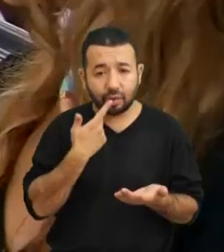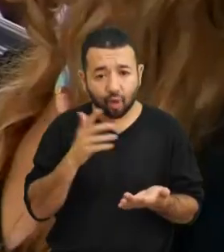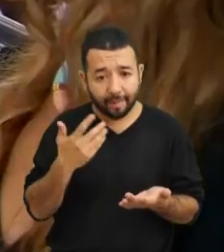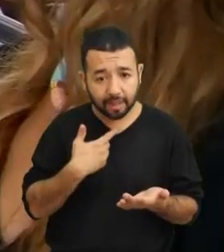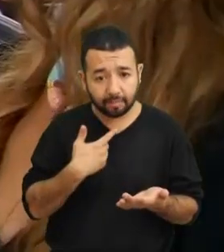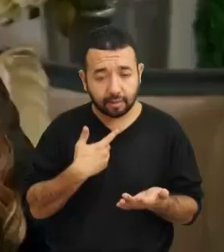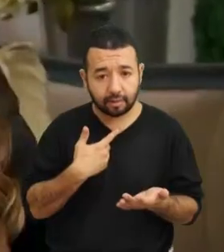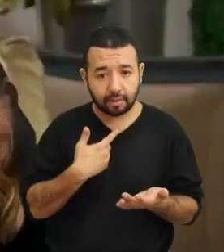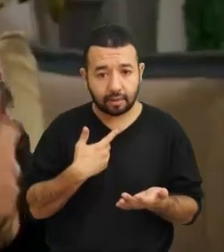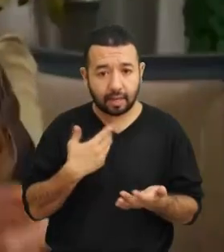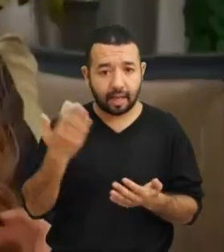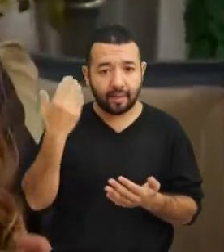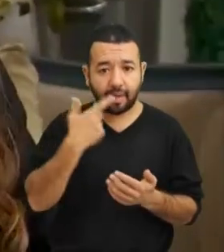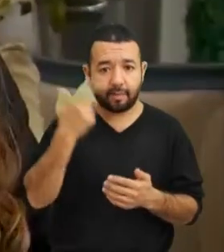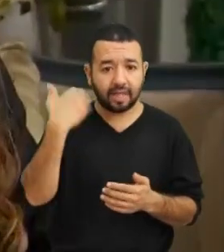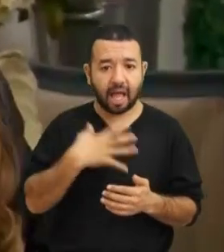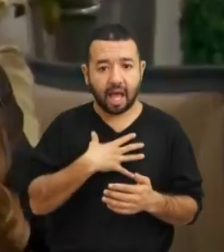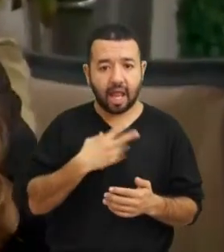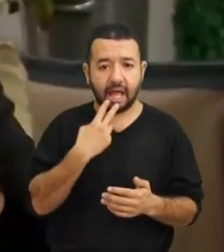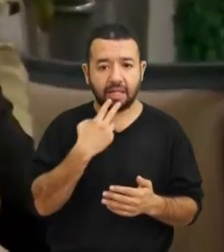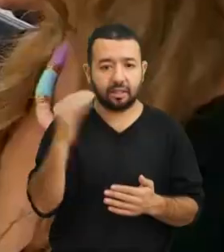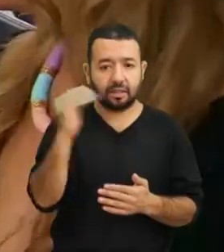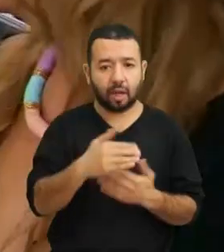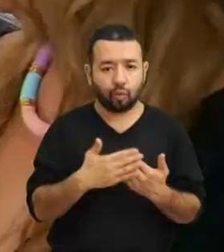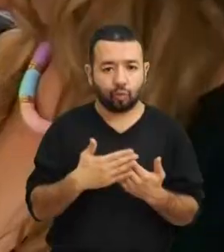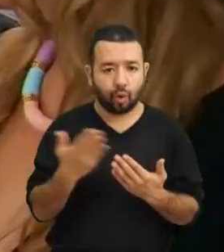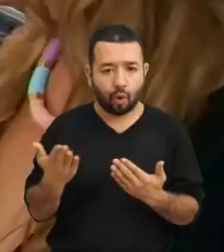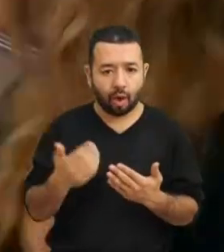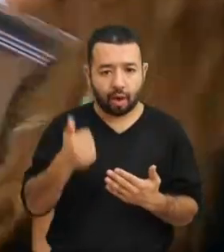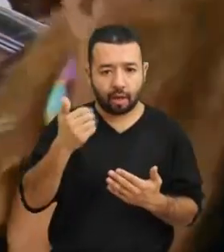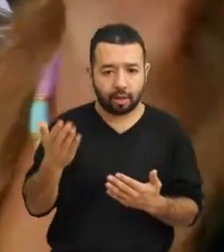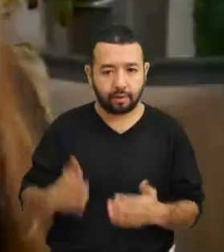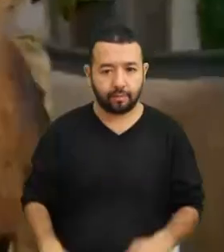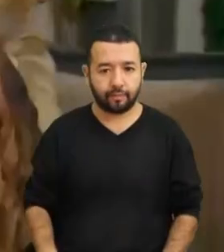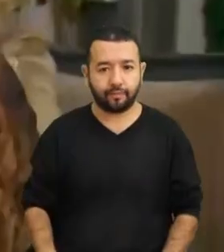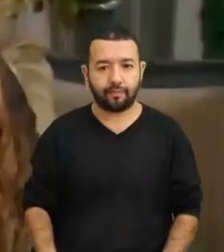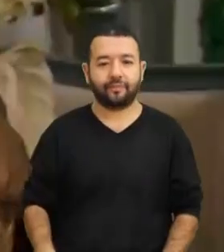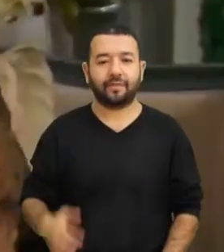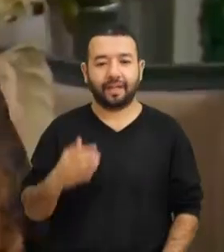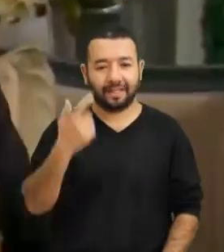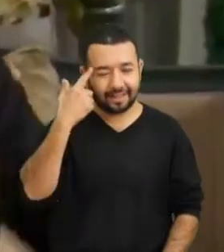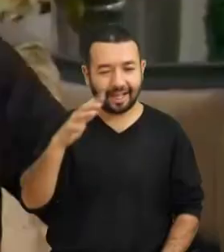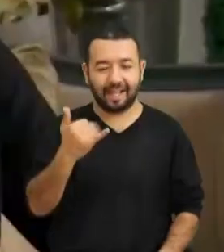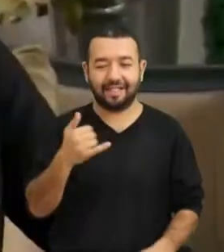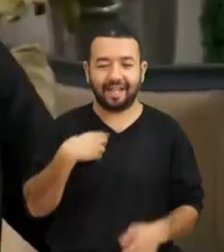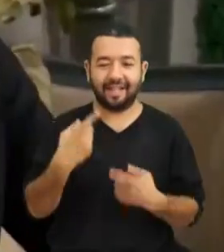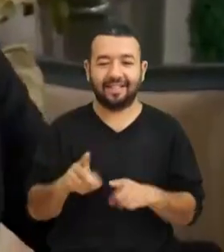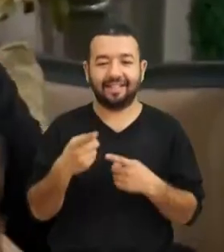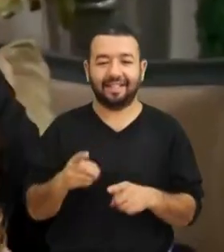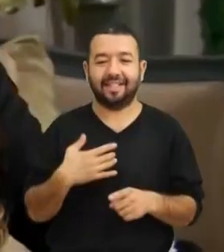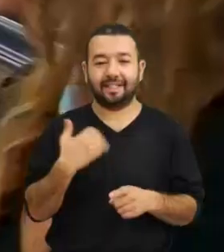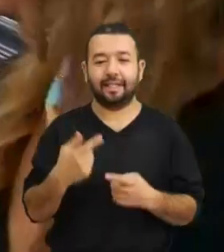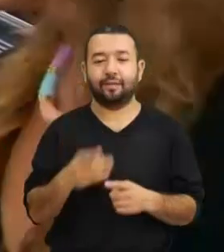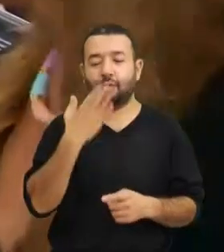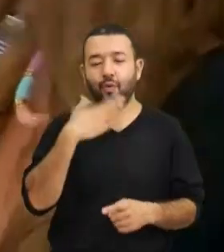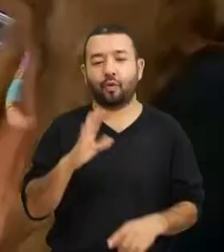söylemedim mi? Ne? Geçen sene halamın kızının düğününe gelmişti. Ay nasıl şaşırdı, şaka yapıyorum. Şaka yok öyle